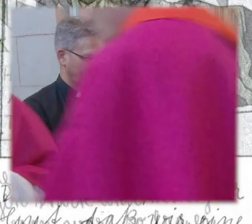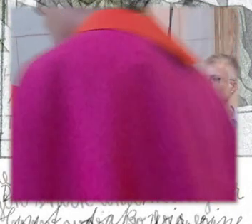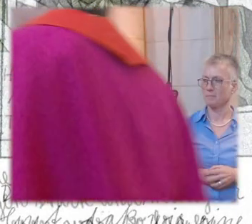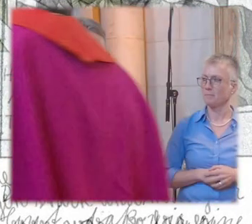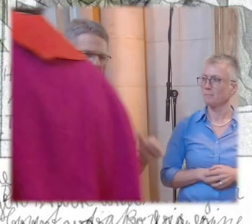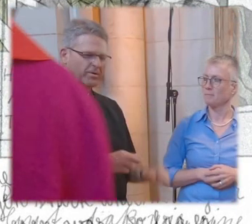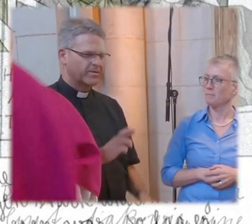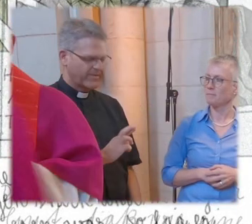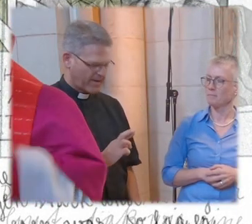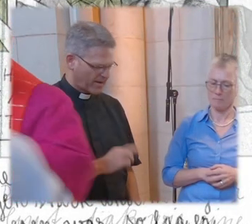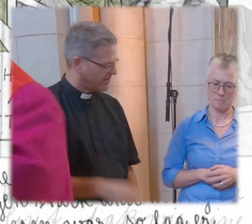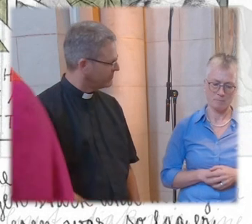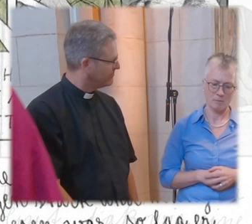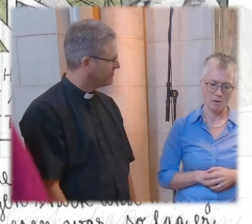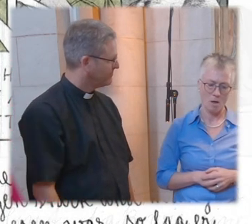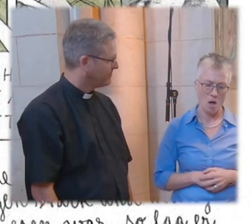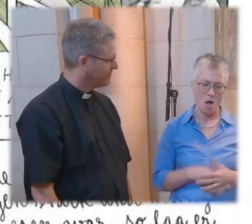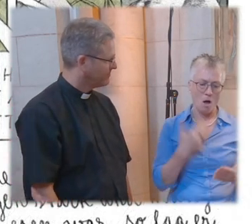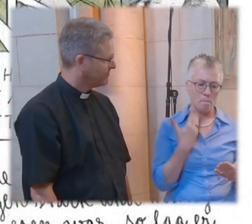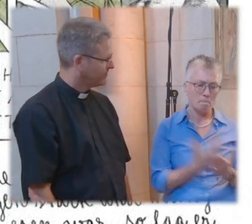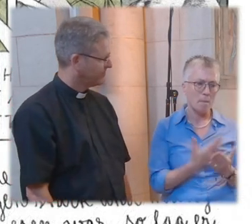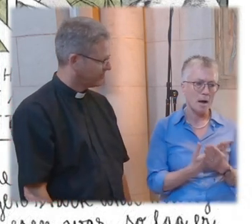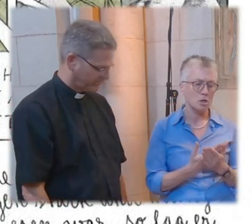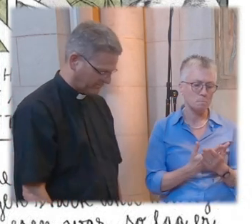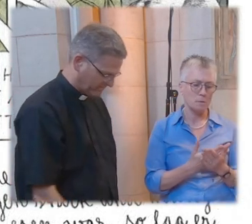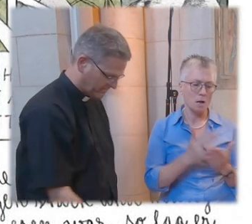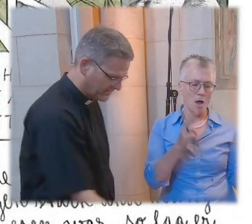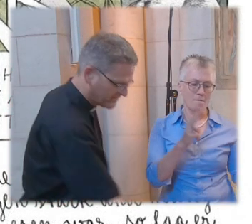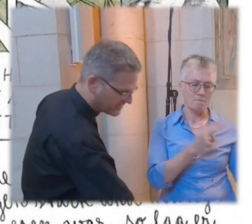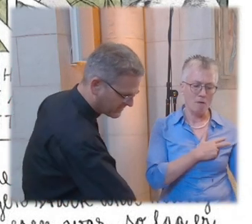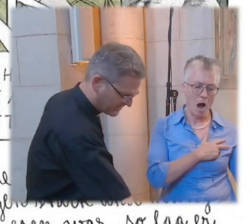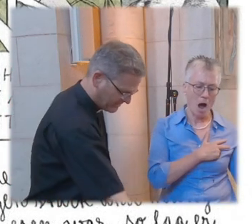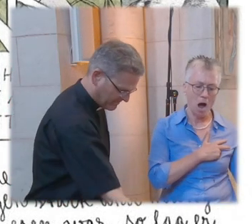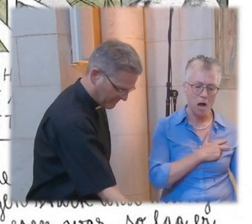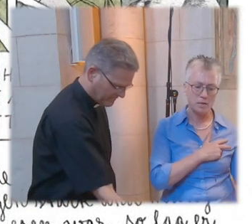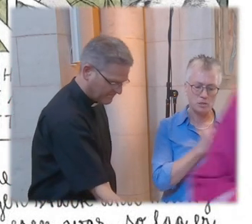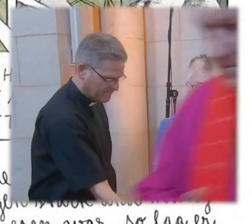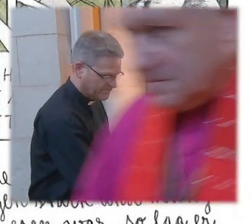Die Gemeinde singt jetzt aus dem Gotteslob das Lied »Selig seid ihr«.